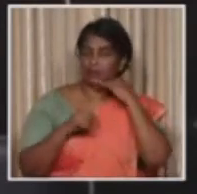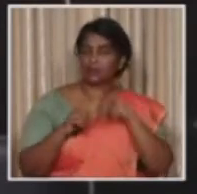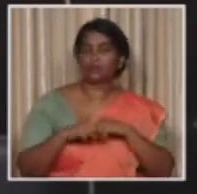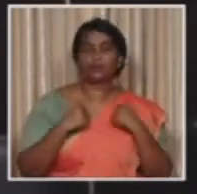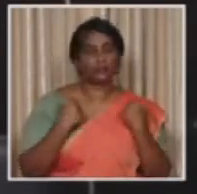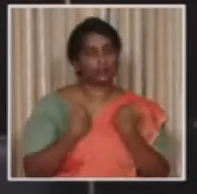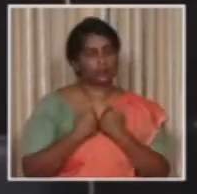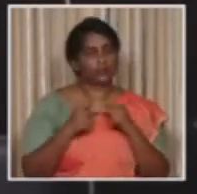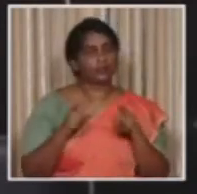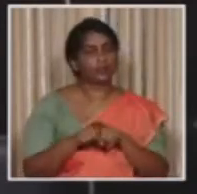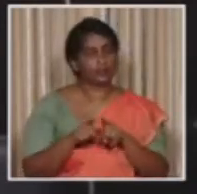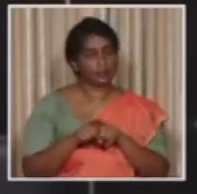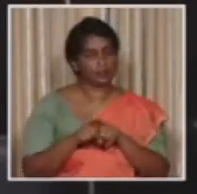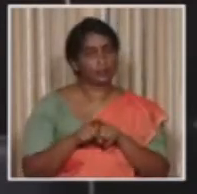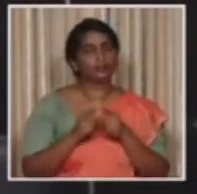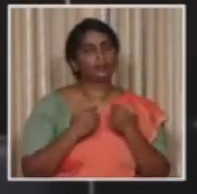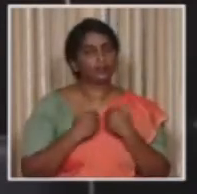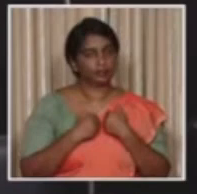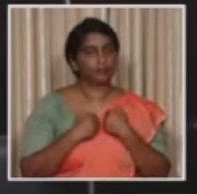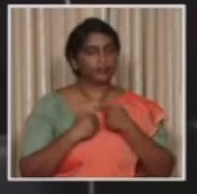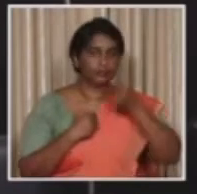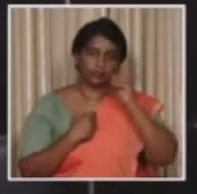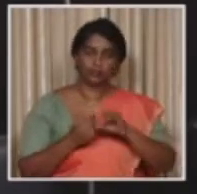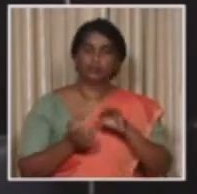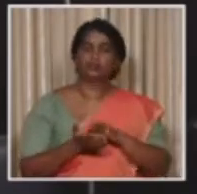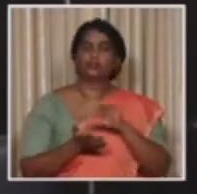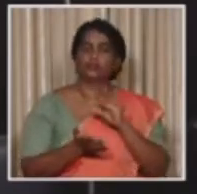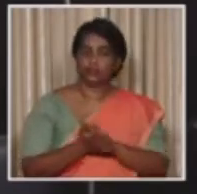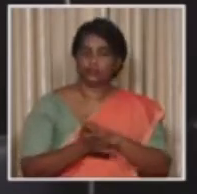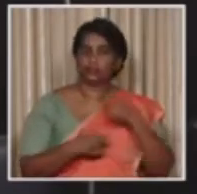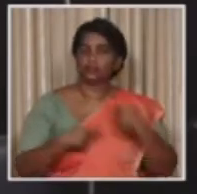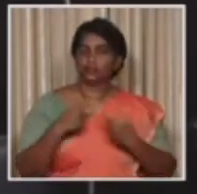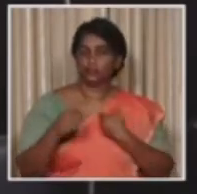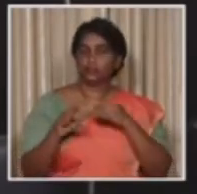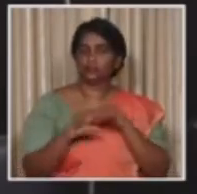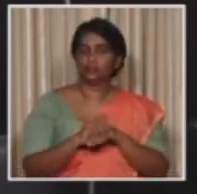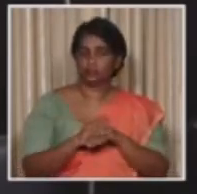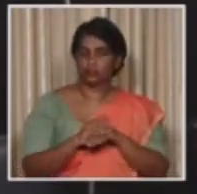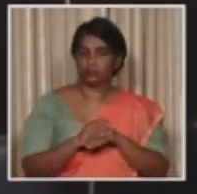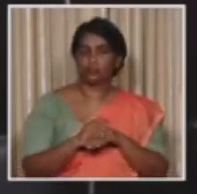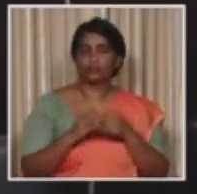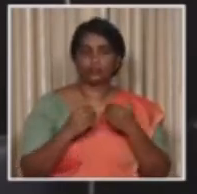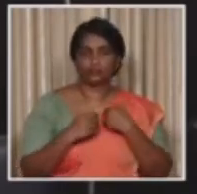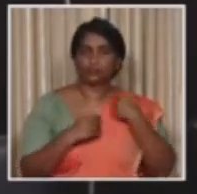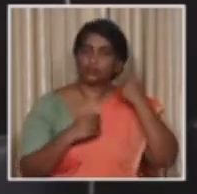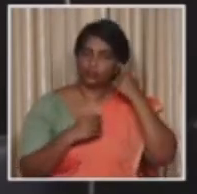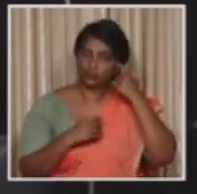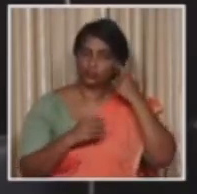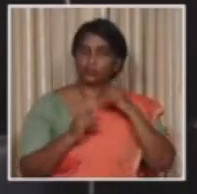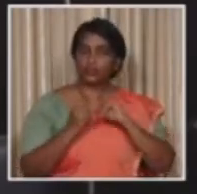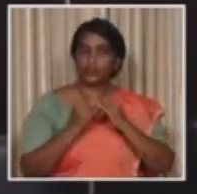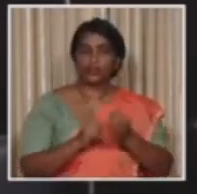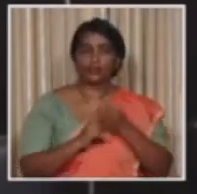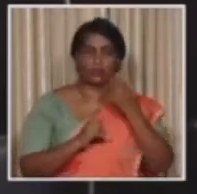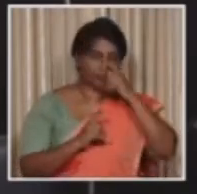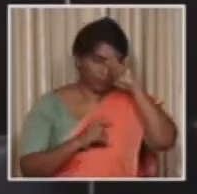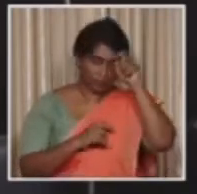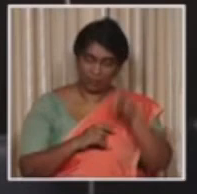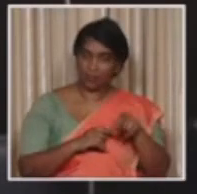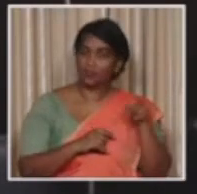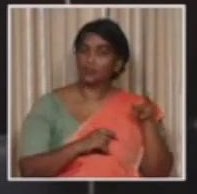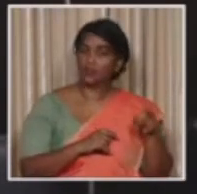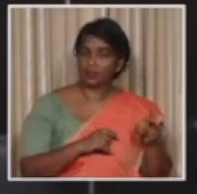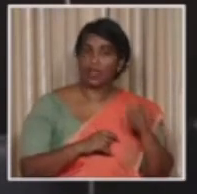ජනබලවේගය හැටියට අපි ඒ ස්ථීර කරමින් මේ විවාදයට එකතු වෙනවා. අපිට මතකයි සජිත් ප්‍රේමදාස